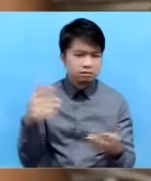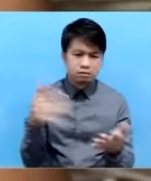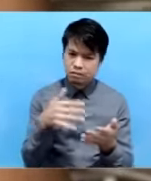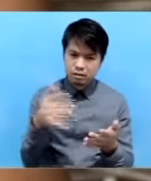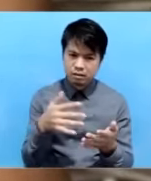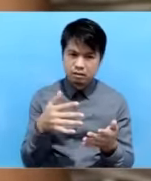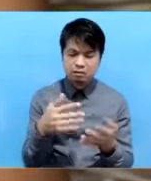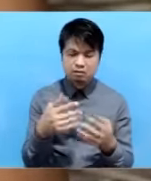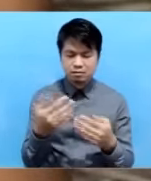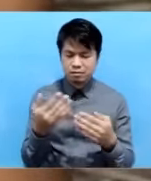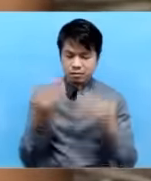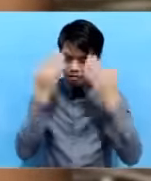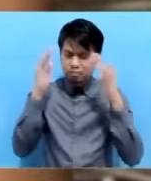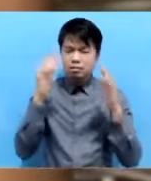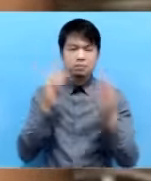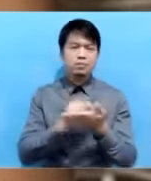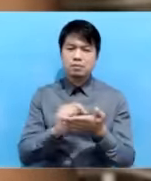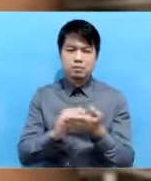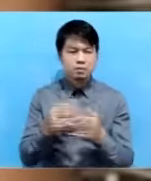pangalan ko, hirap ko isulat.